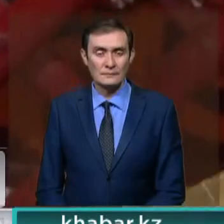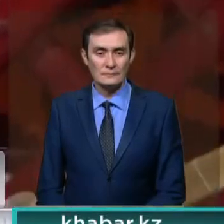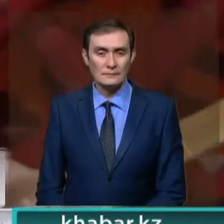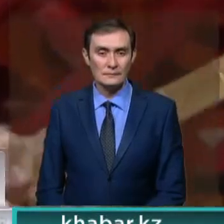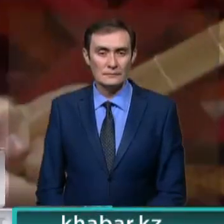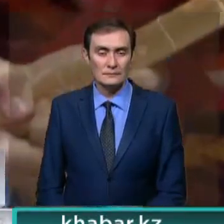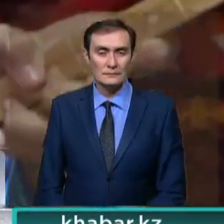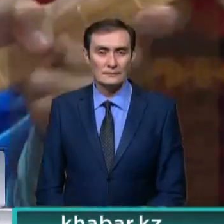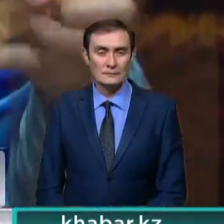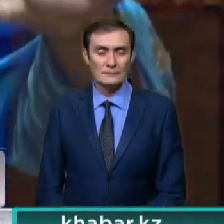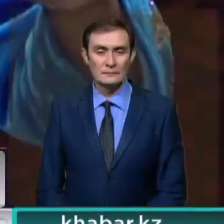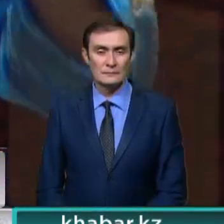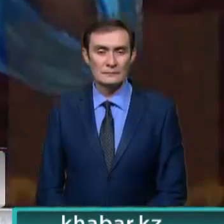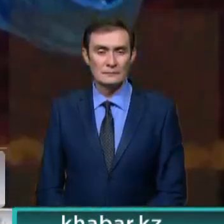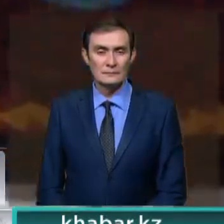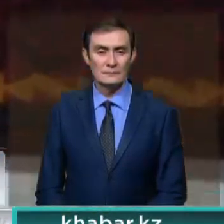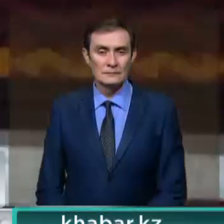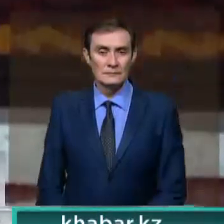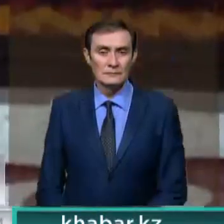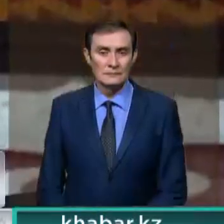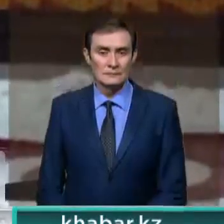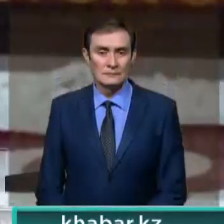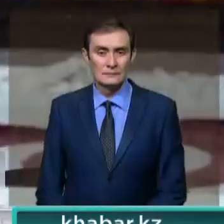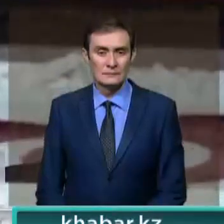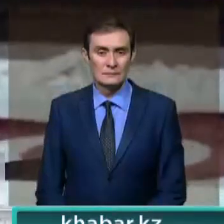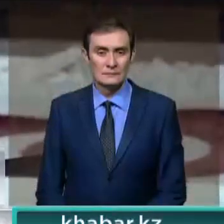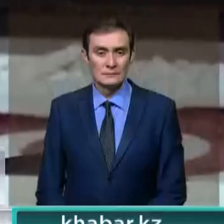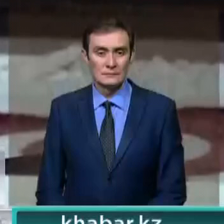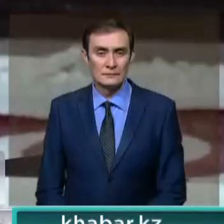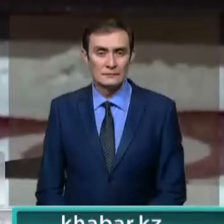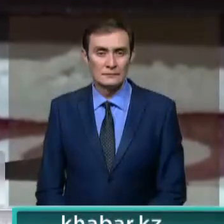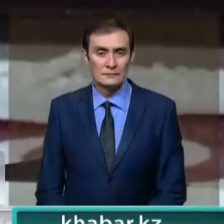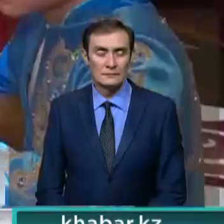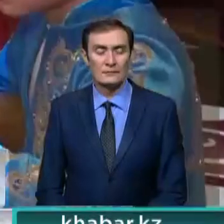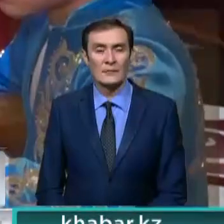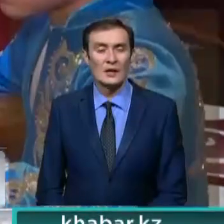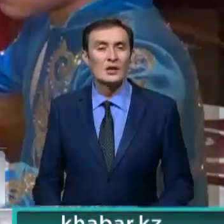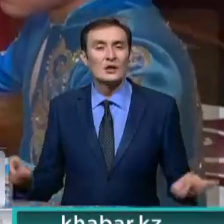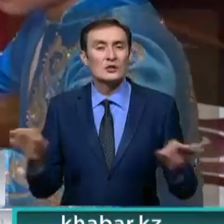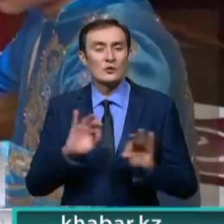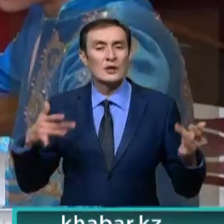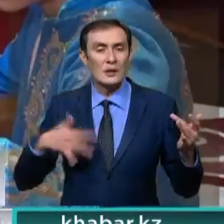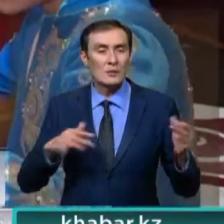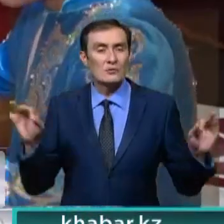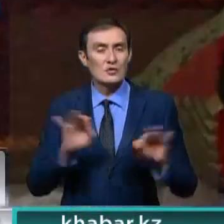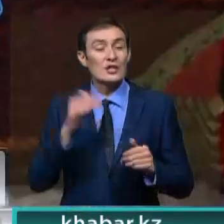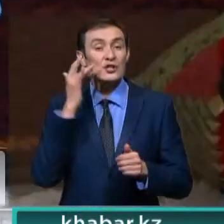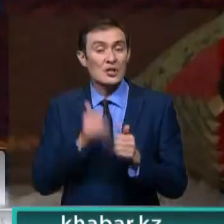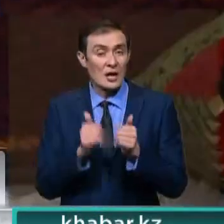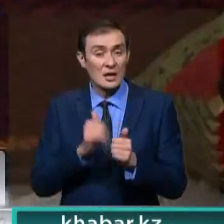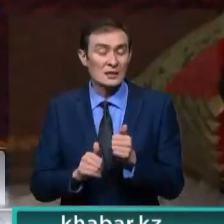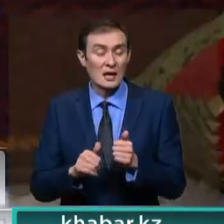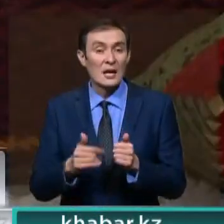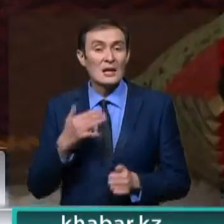Шашылмайдай, Звуки дамбры здесь звучат часто. Национальный